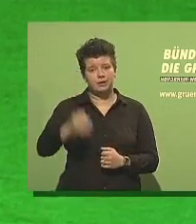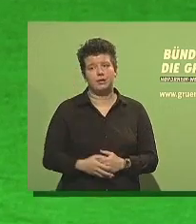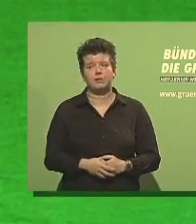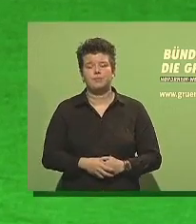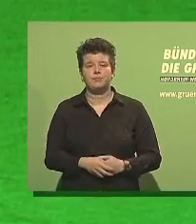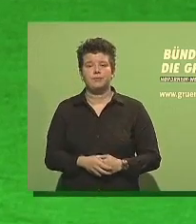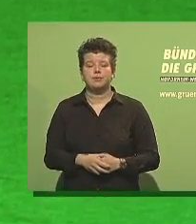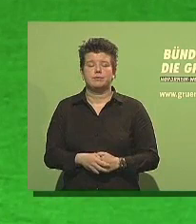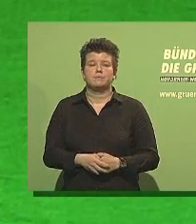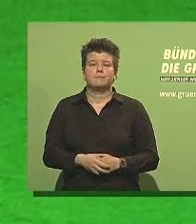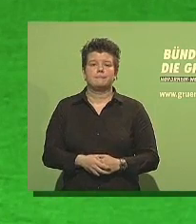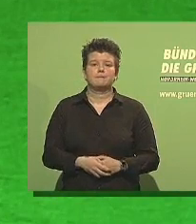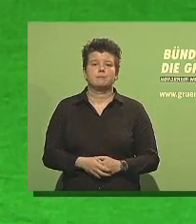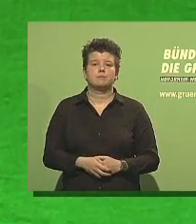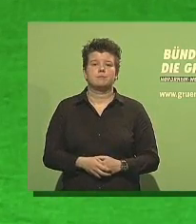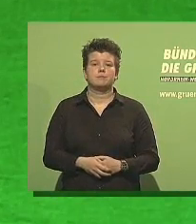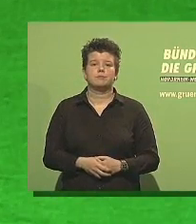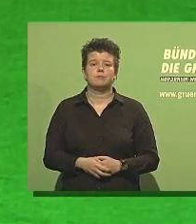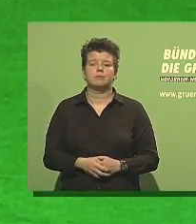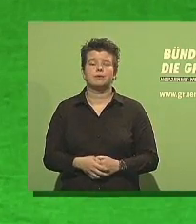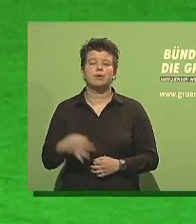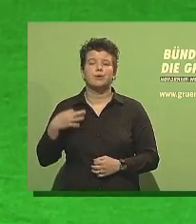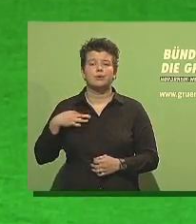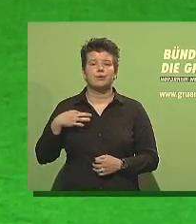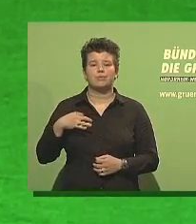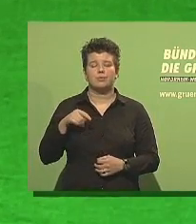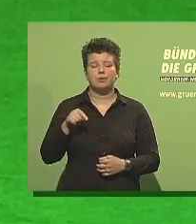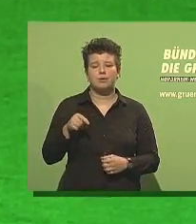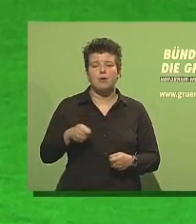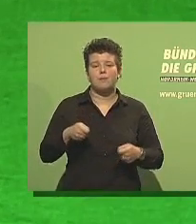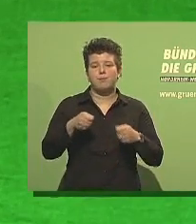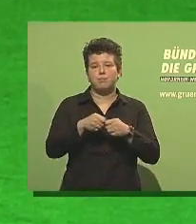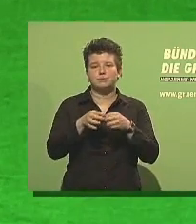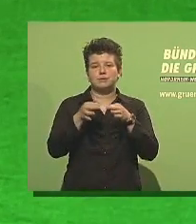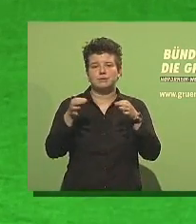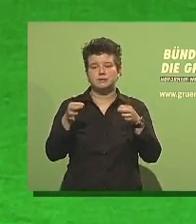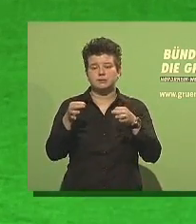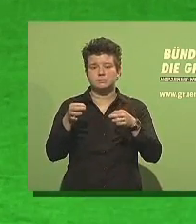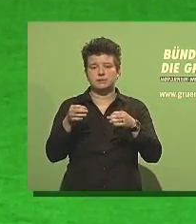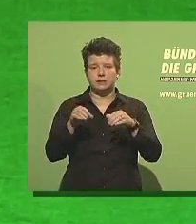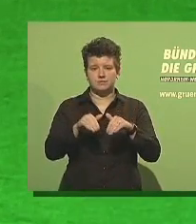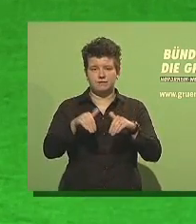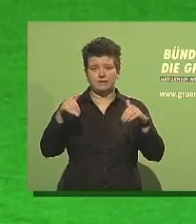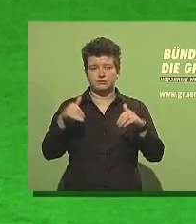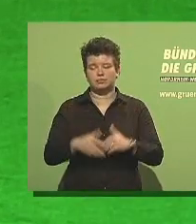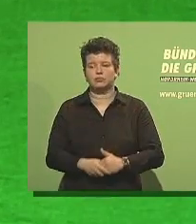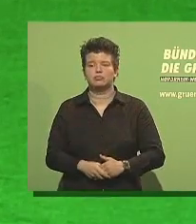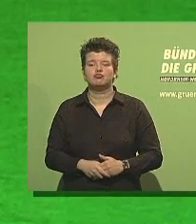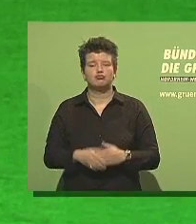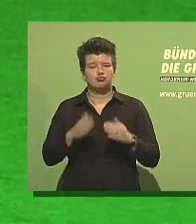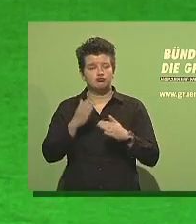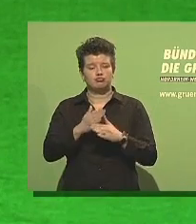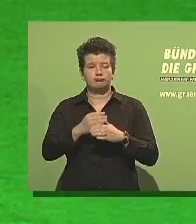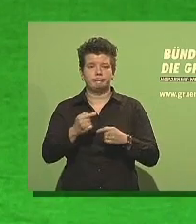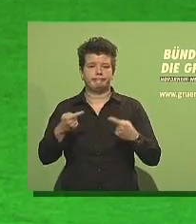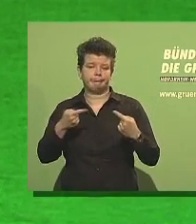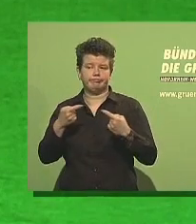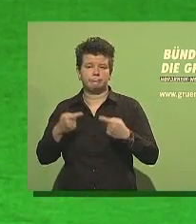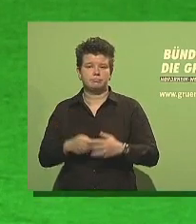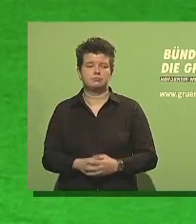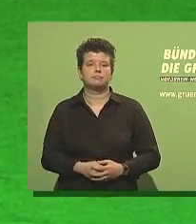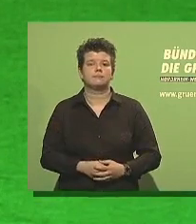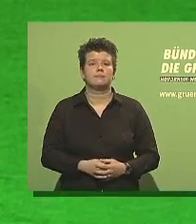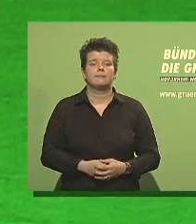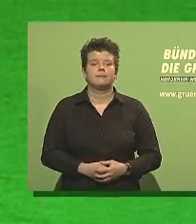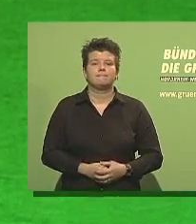Bundestagsfraktion auch eine Veranstaltung dazu gemacht, darüber geredet. Und wir sind der Meinung, dass es dringend notwendig ist, die